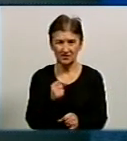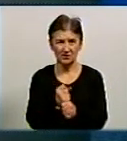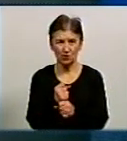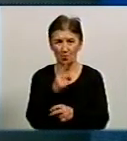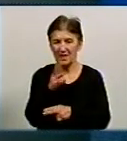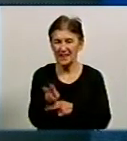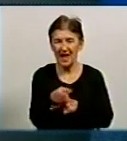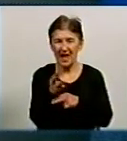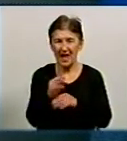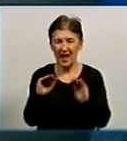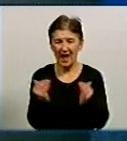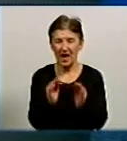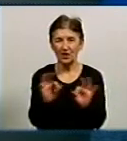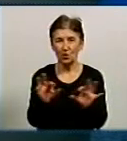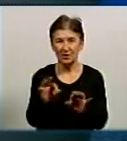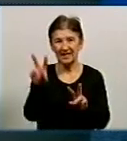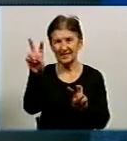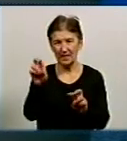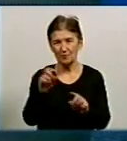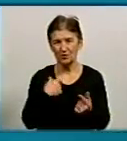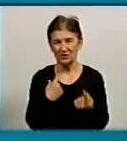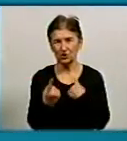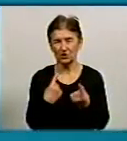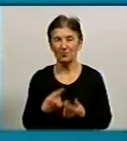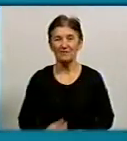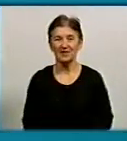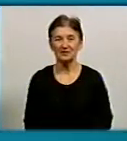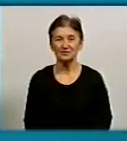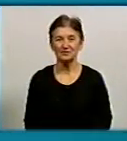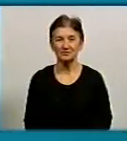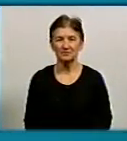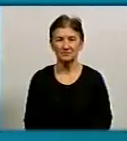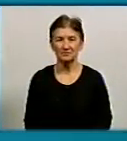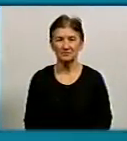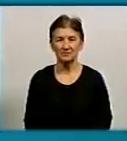який демонструє, що ну тему нашої розмови. Давайте подивимось.